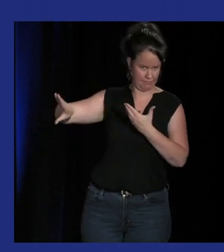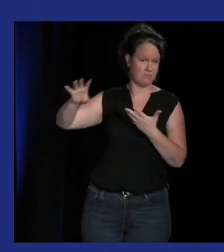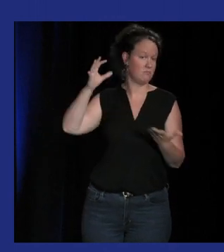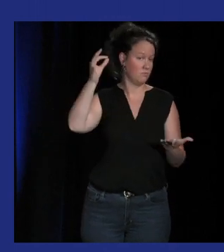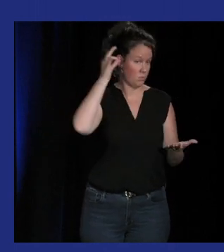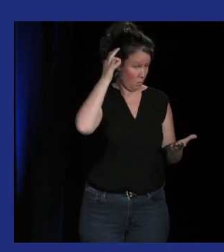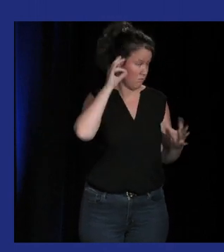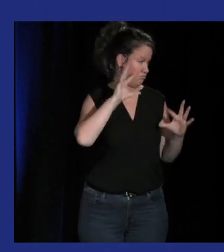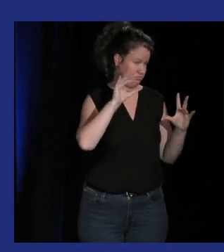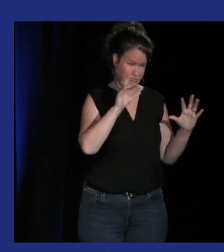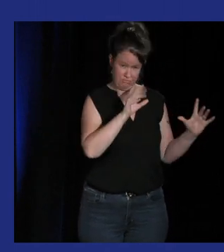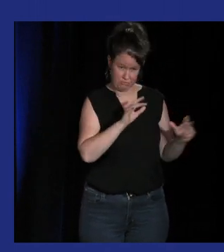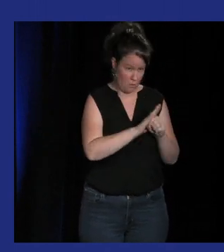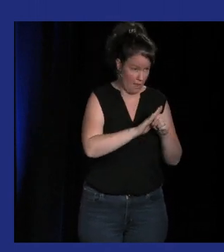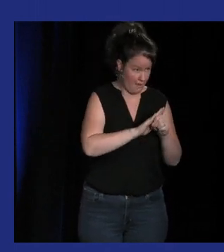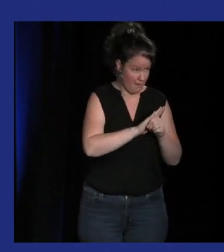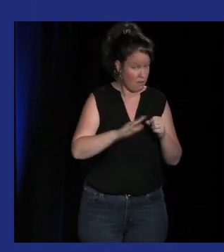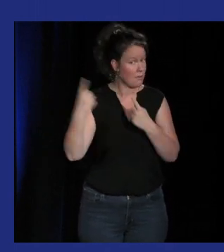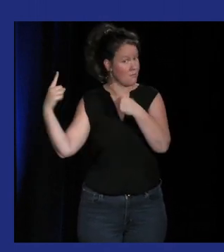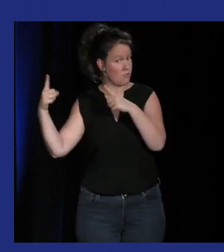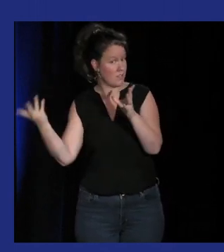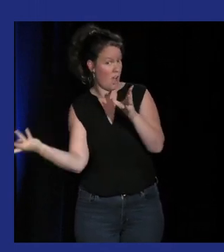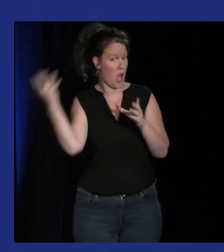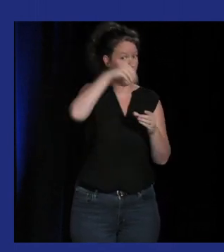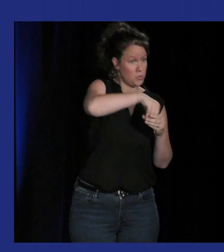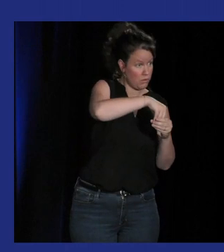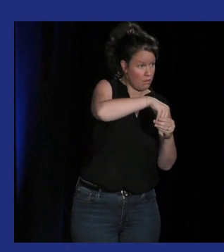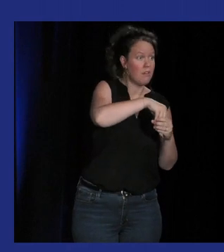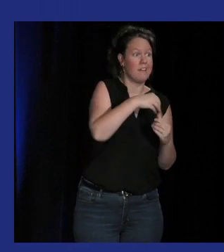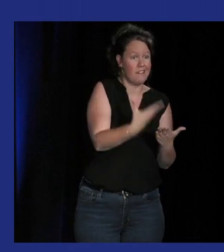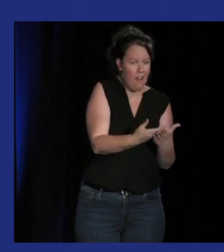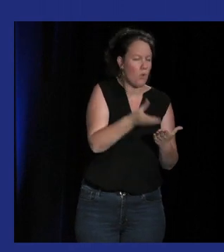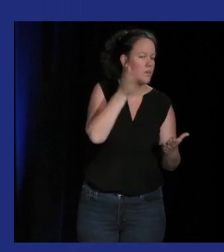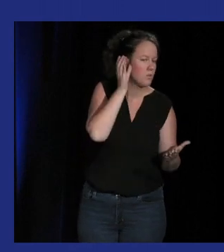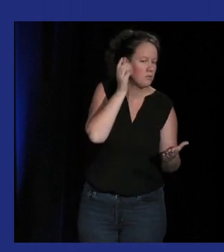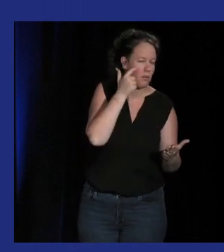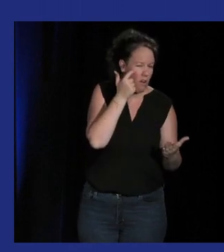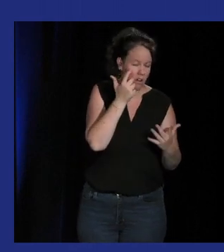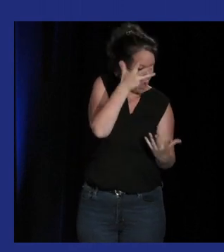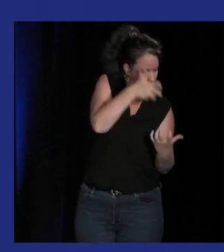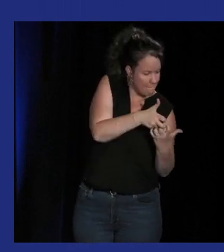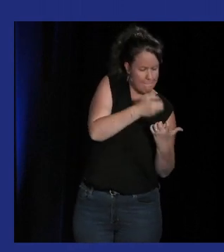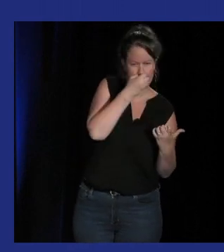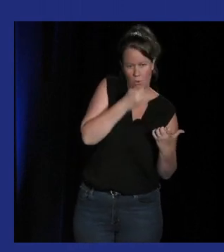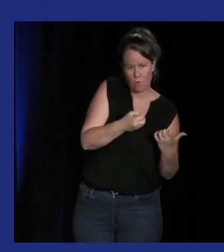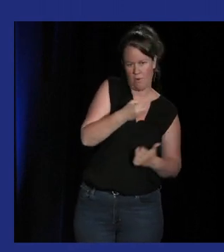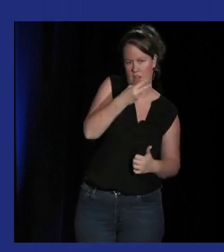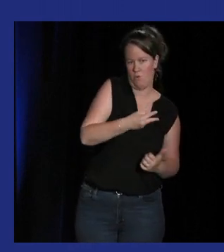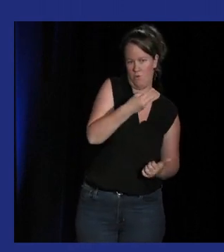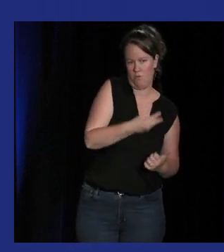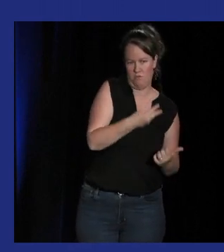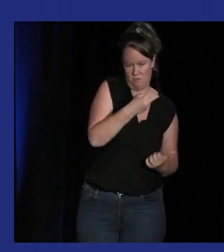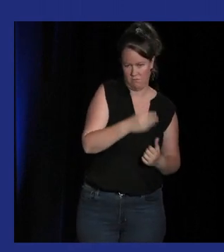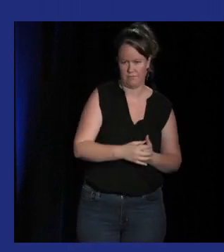ce que ça donne avec la musique pour voir si on n'a pas fait des trucs qui sont aussi trop musicaux parfois